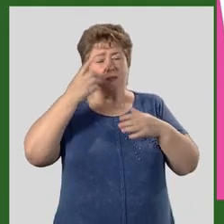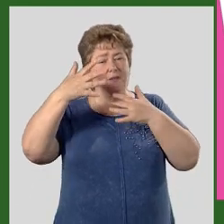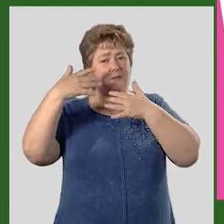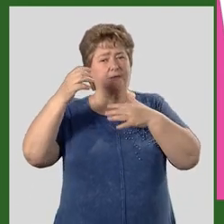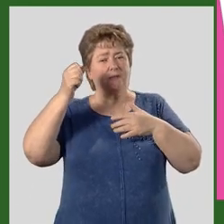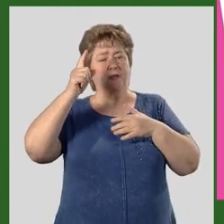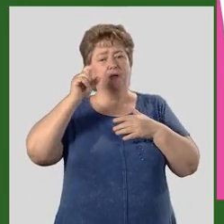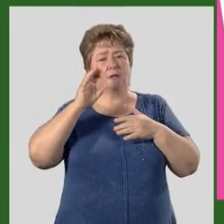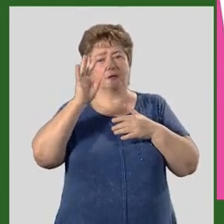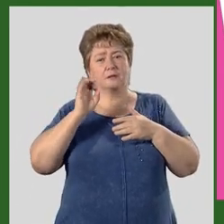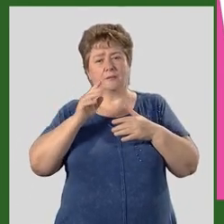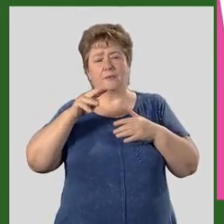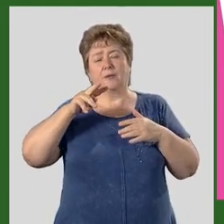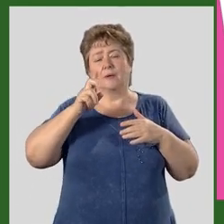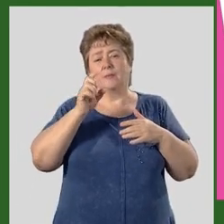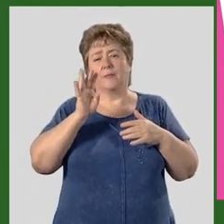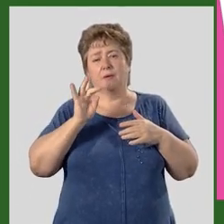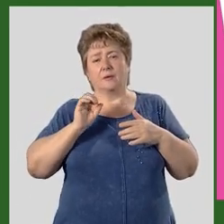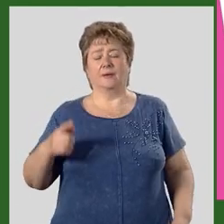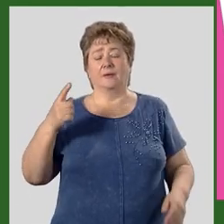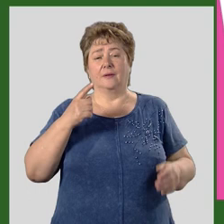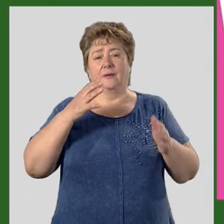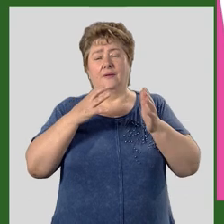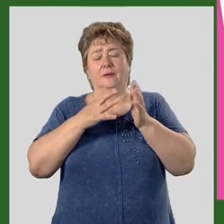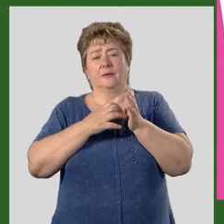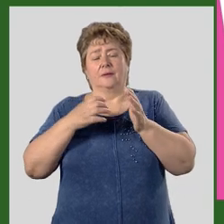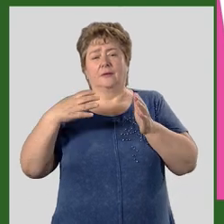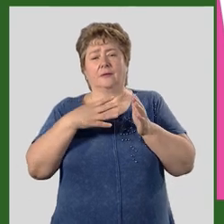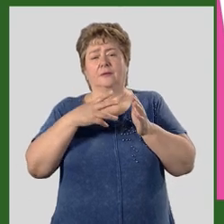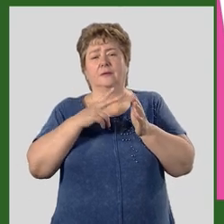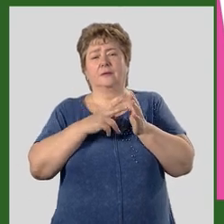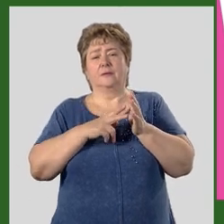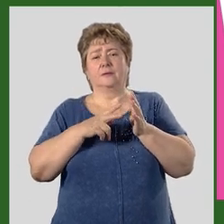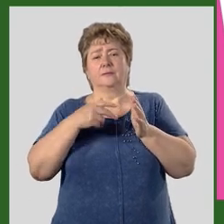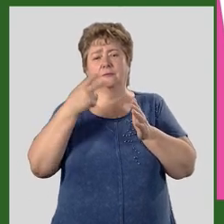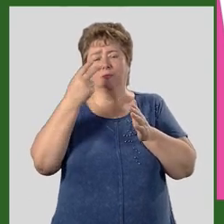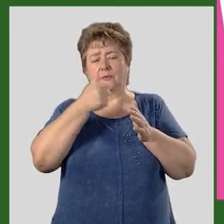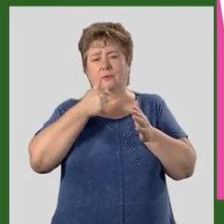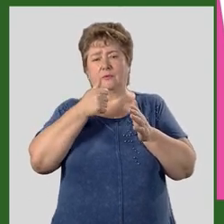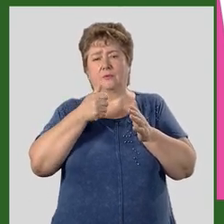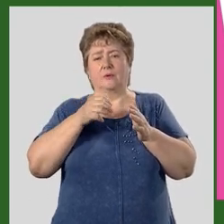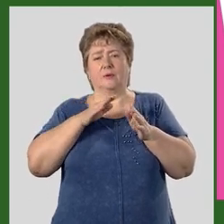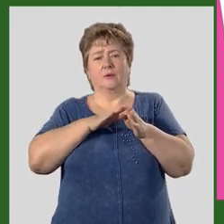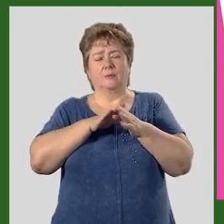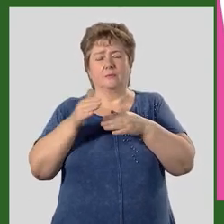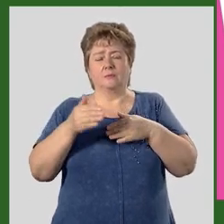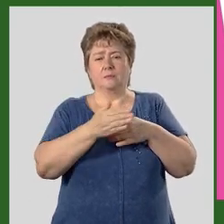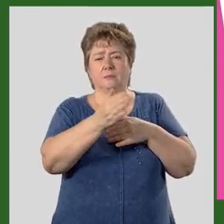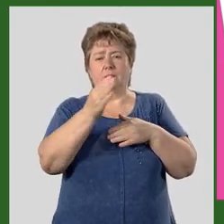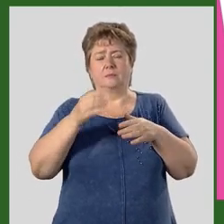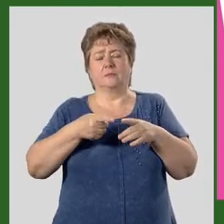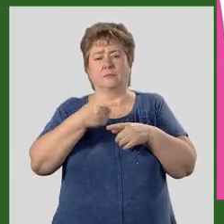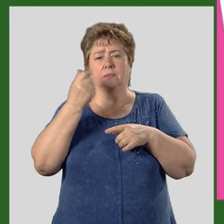Советский академик Лев Семенович Берг в 1928 году провел